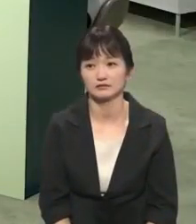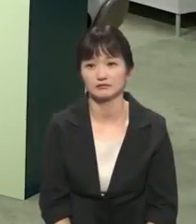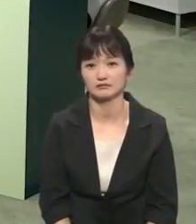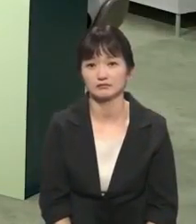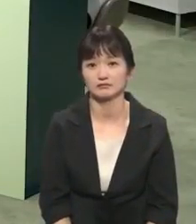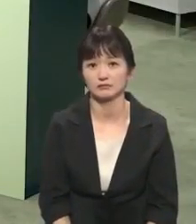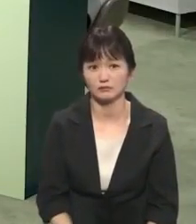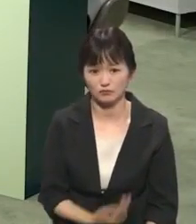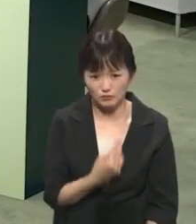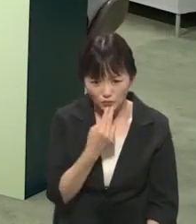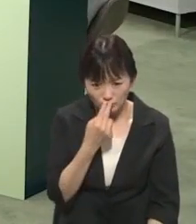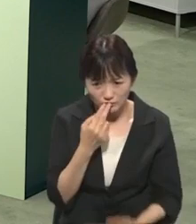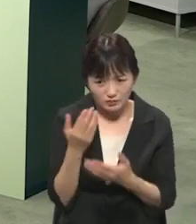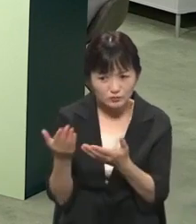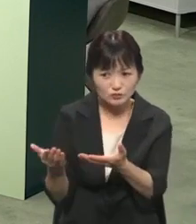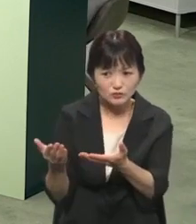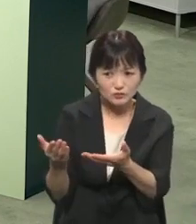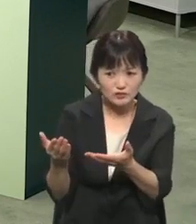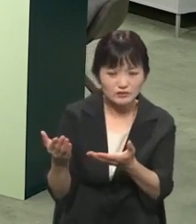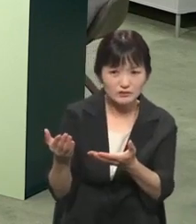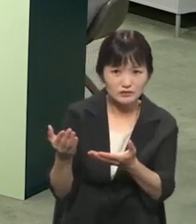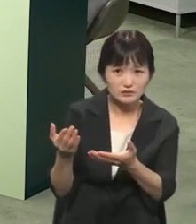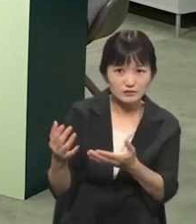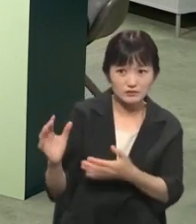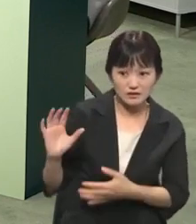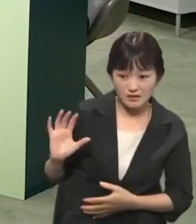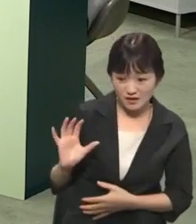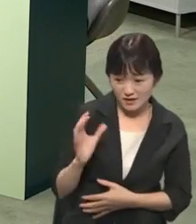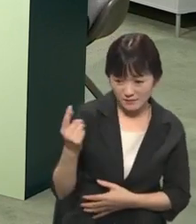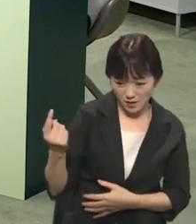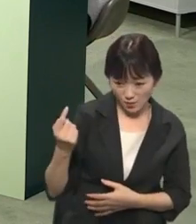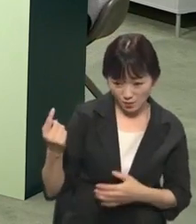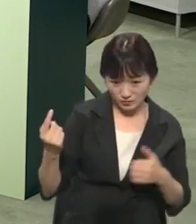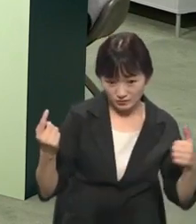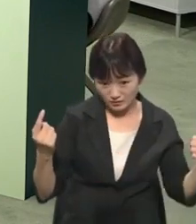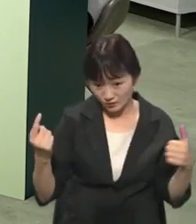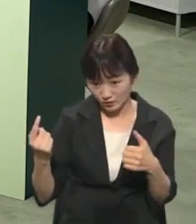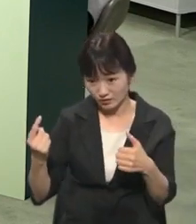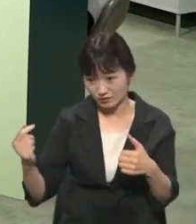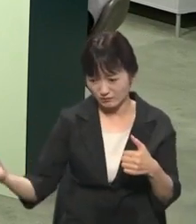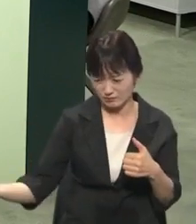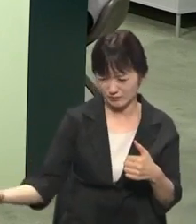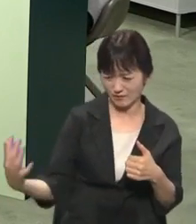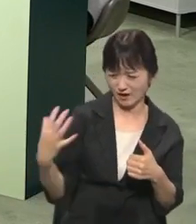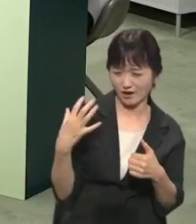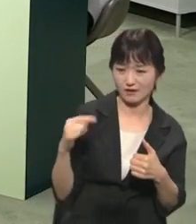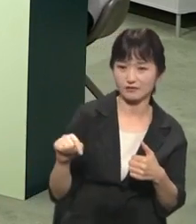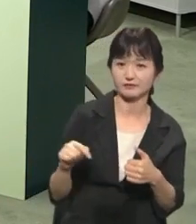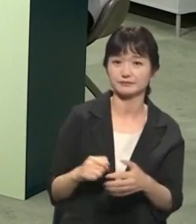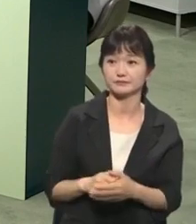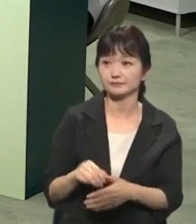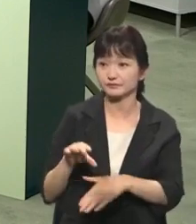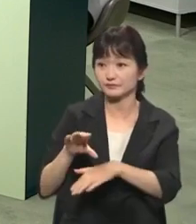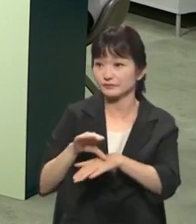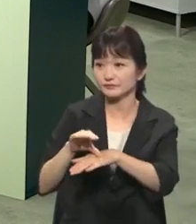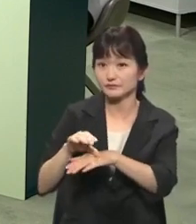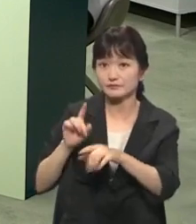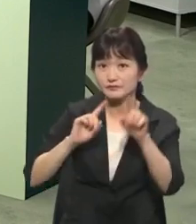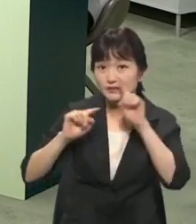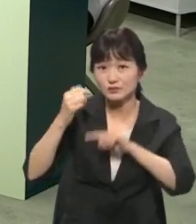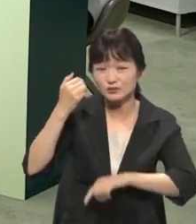진짜 목숨 건 상황 아닙니까? 파도가 넘쳐오는데 그 저런 위험한 상황에서 만약에 방송하다 다치면 누구